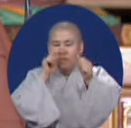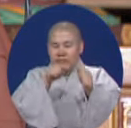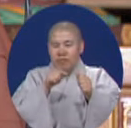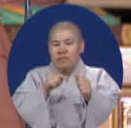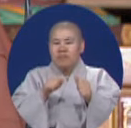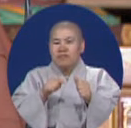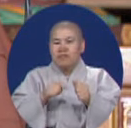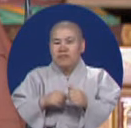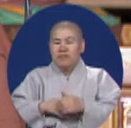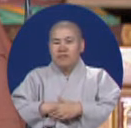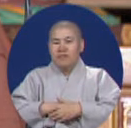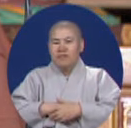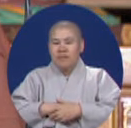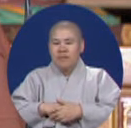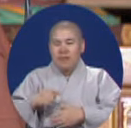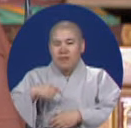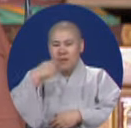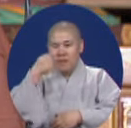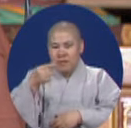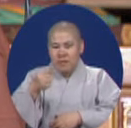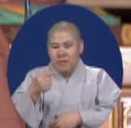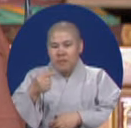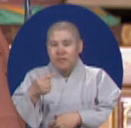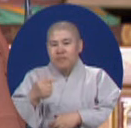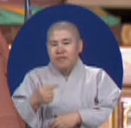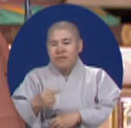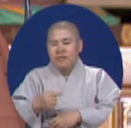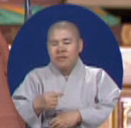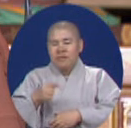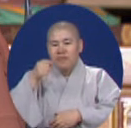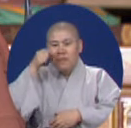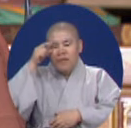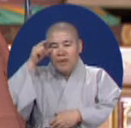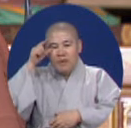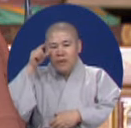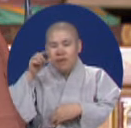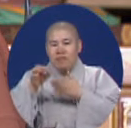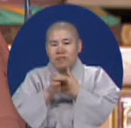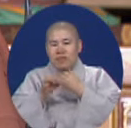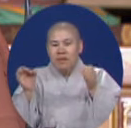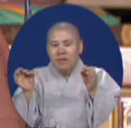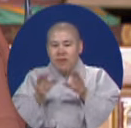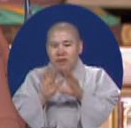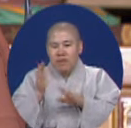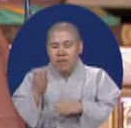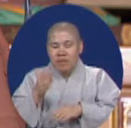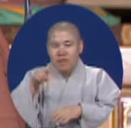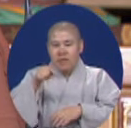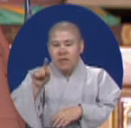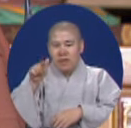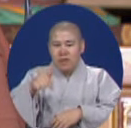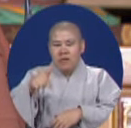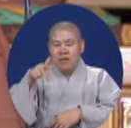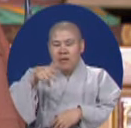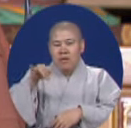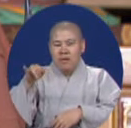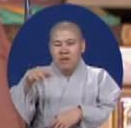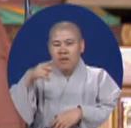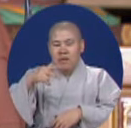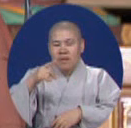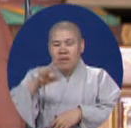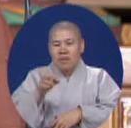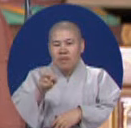각자예요. 그다음에 뭐라 그랬죠? 깨달으면 없어진다. 각지하면 정문이라. 깨달으면